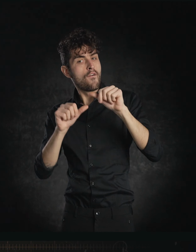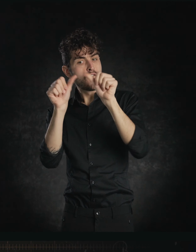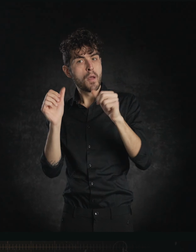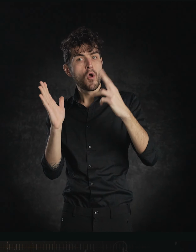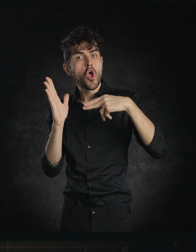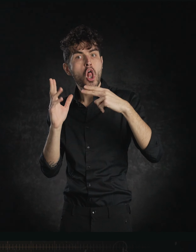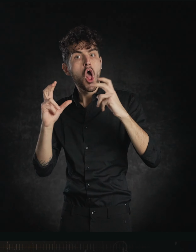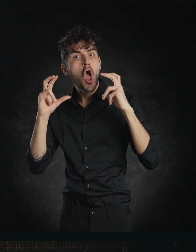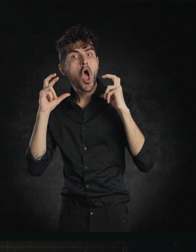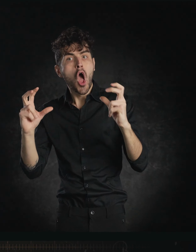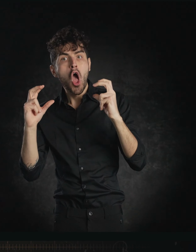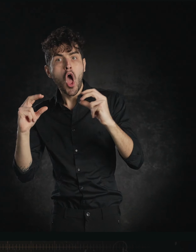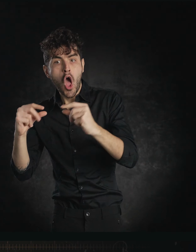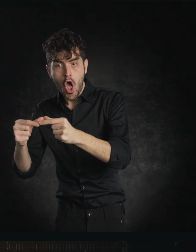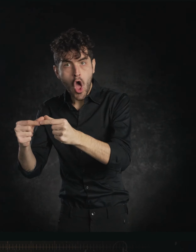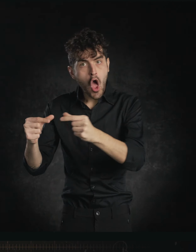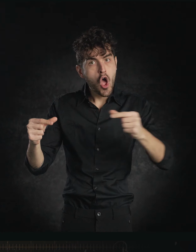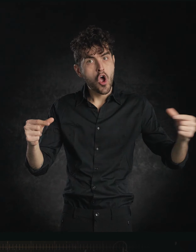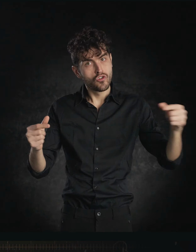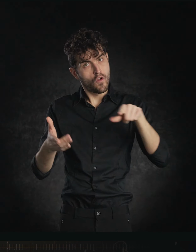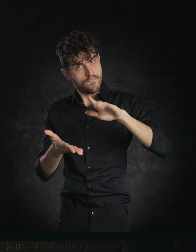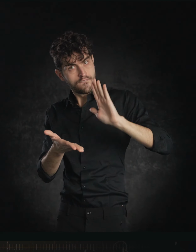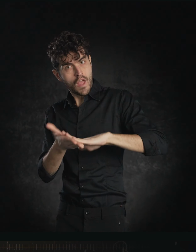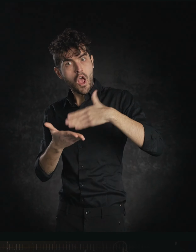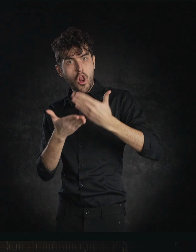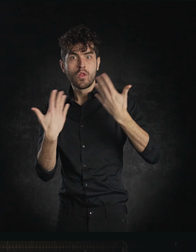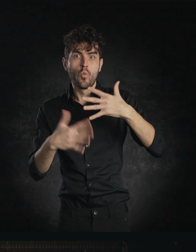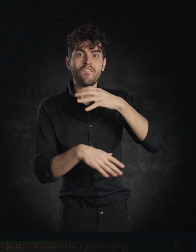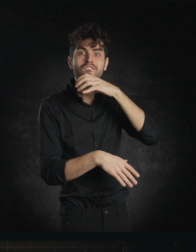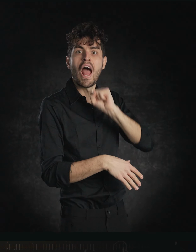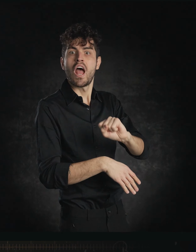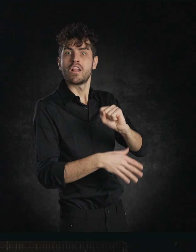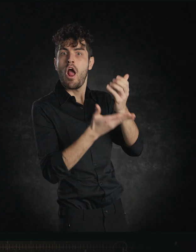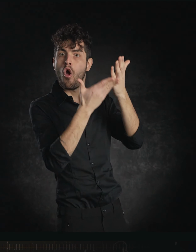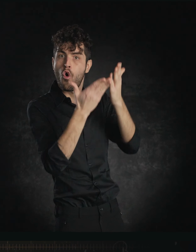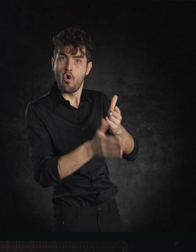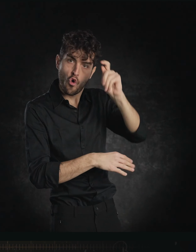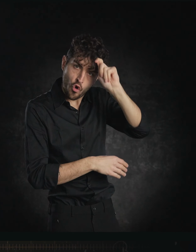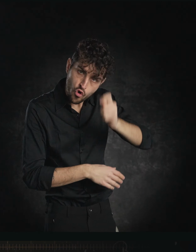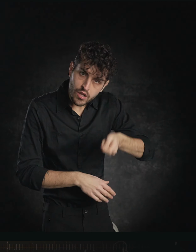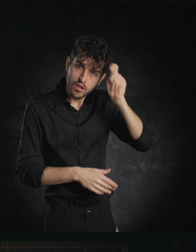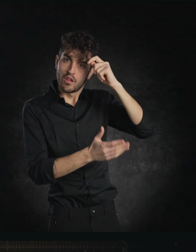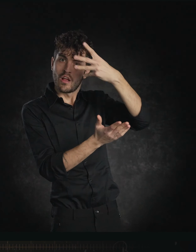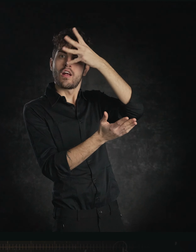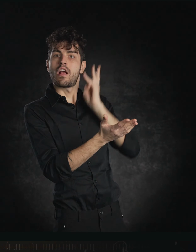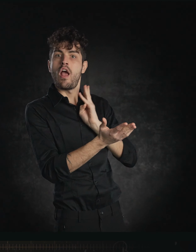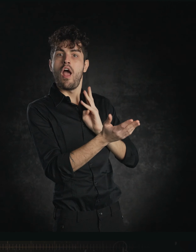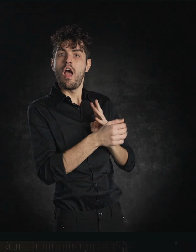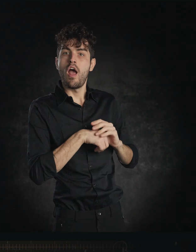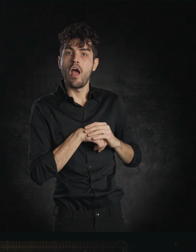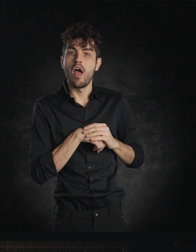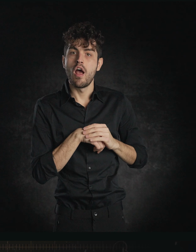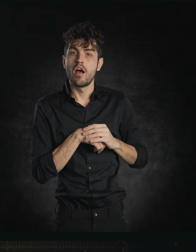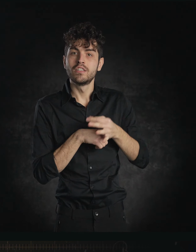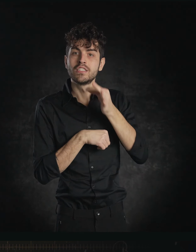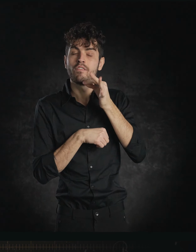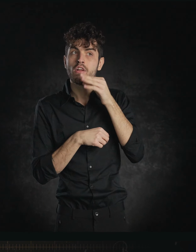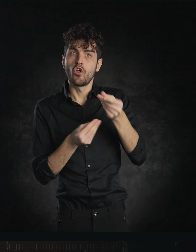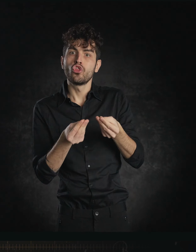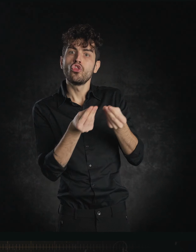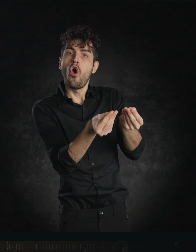che deve... che indica quindi come il sovrano abbia apprezzato Ka